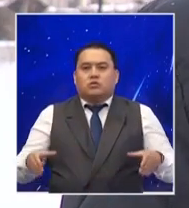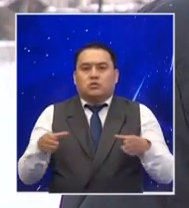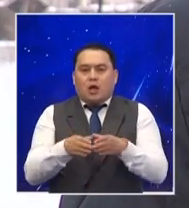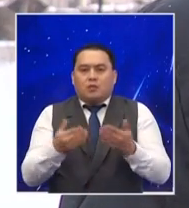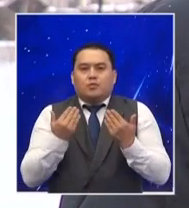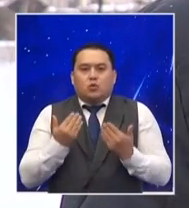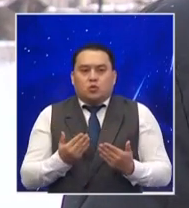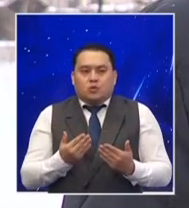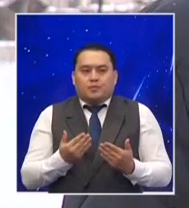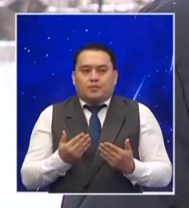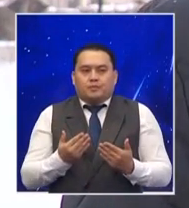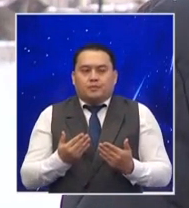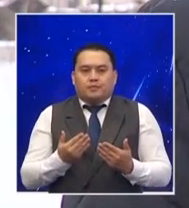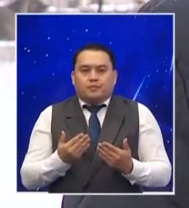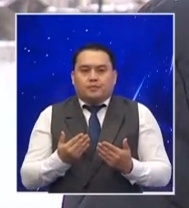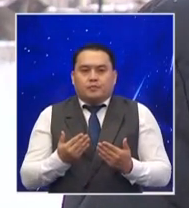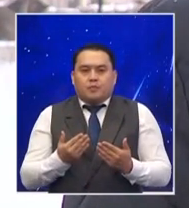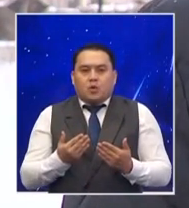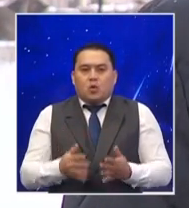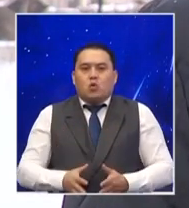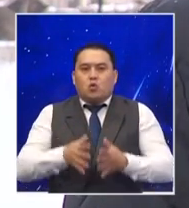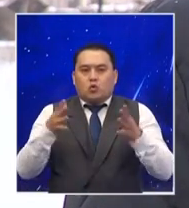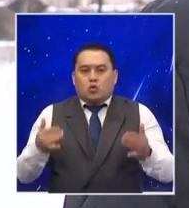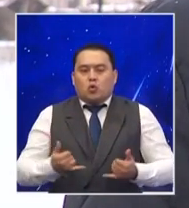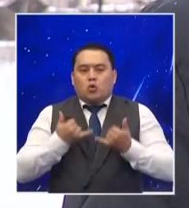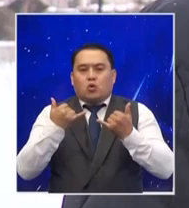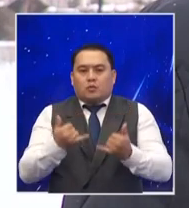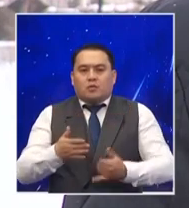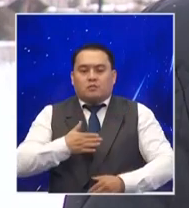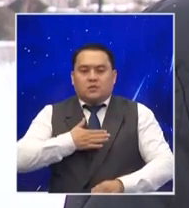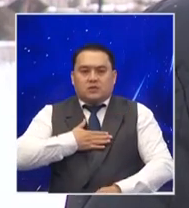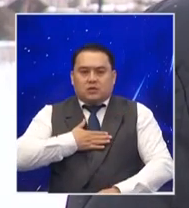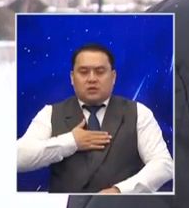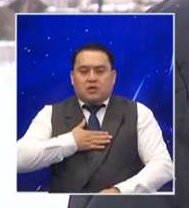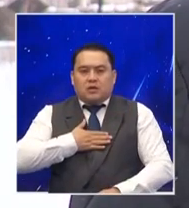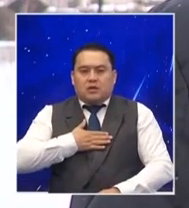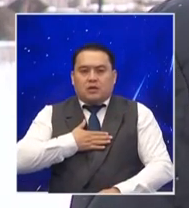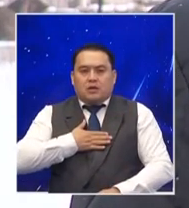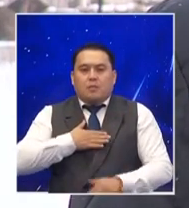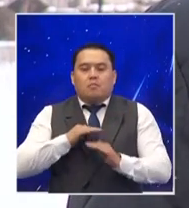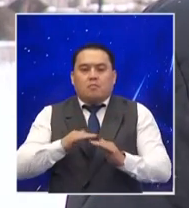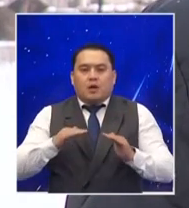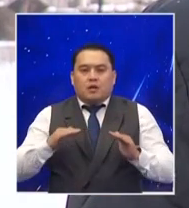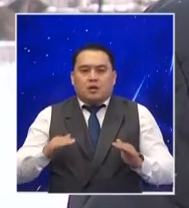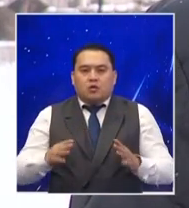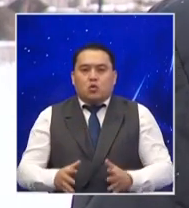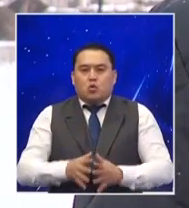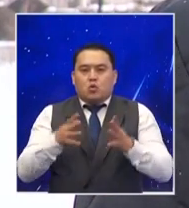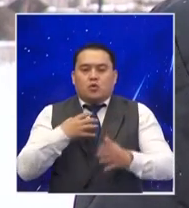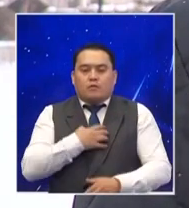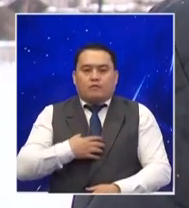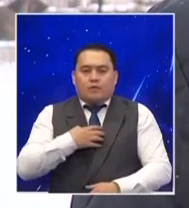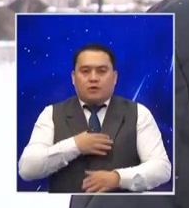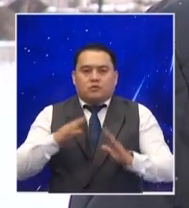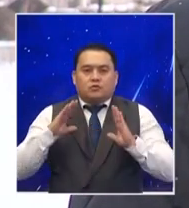міне бас қосып атыр. Осындай үлкен марапат бұл біз желтоқсандықтар үшін және балалар үшін үлкен бір маңызды